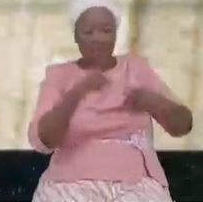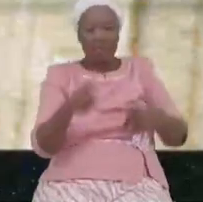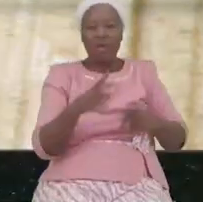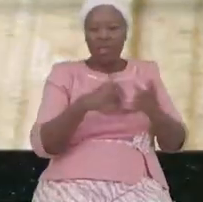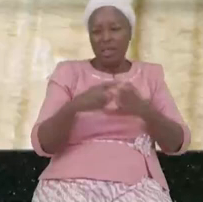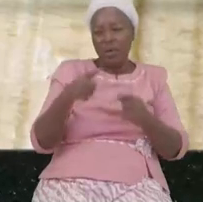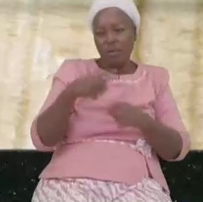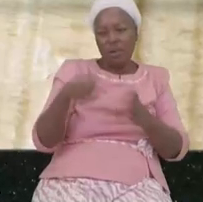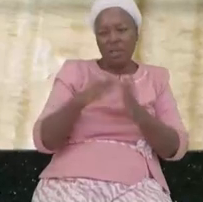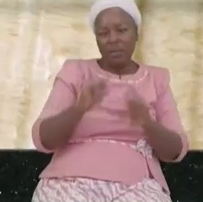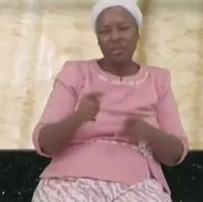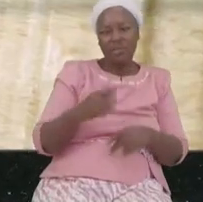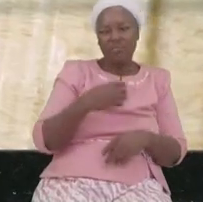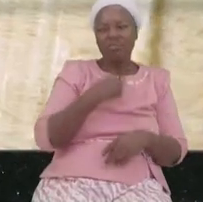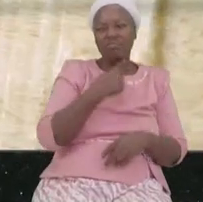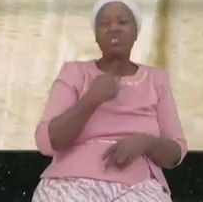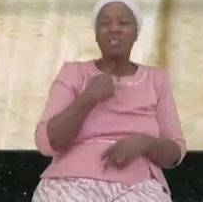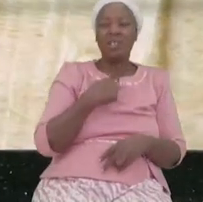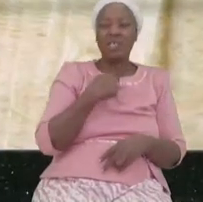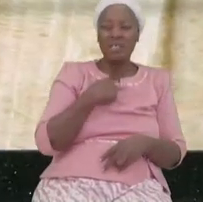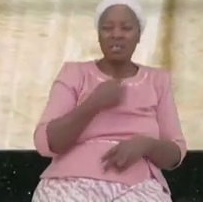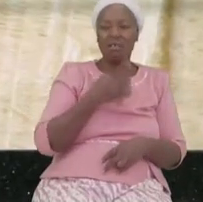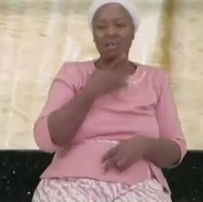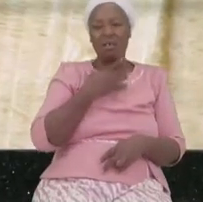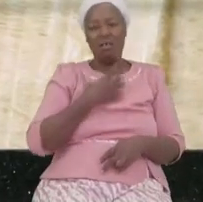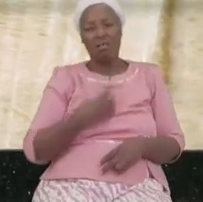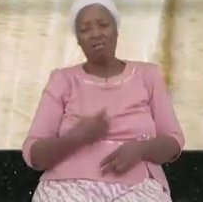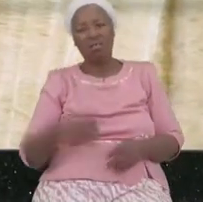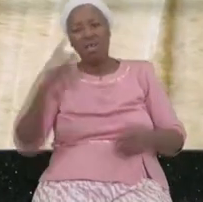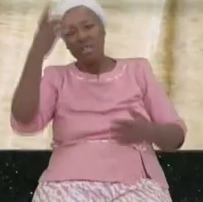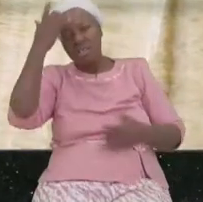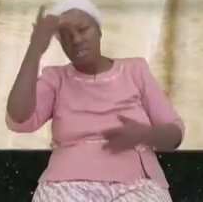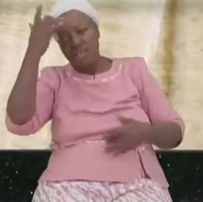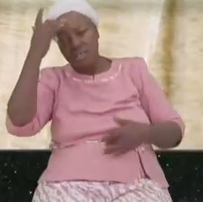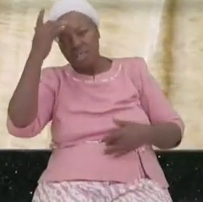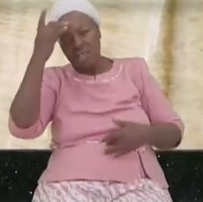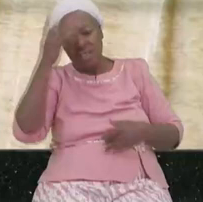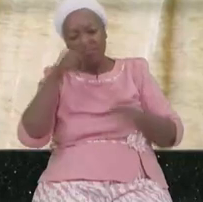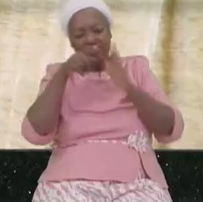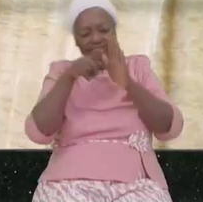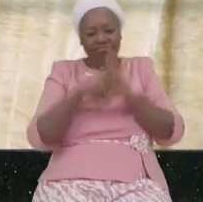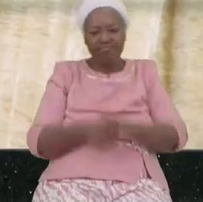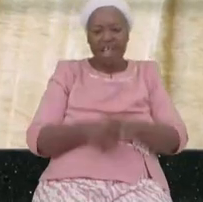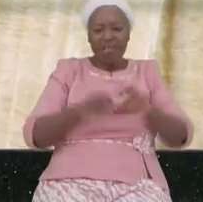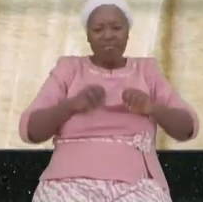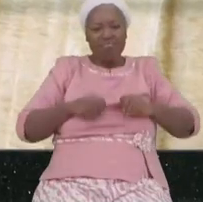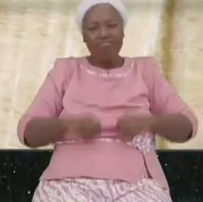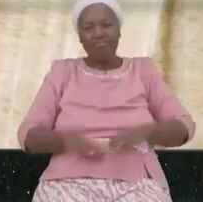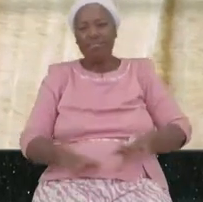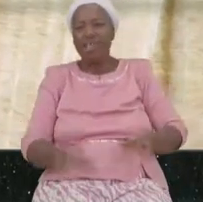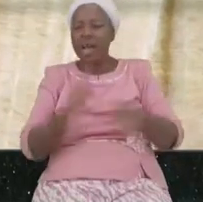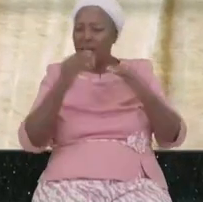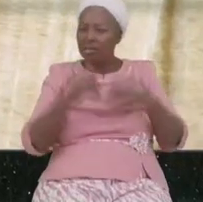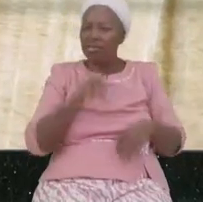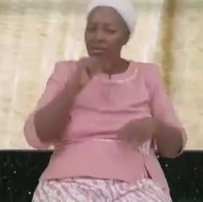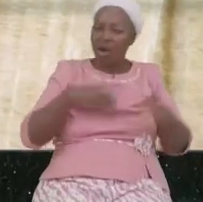soif, faim, malade, déprimé, triste, et il y a un problème ou